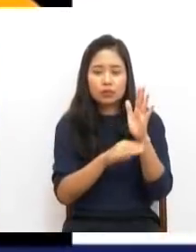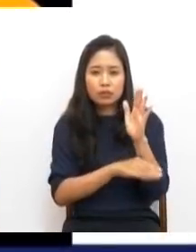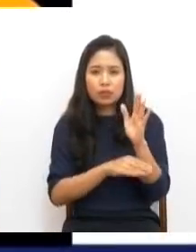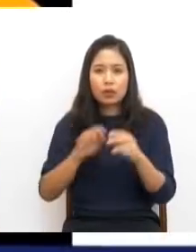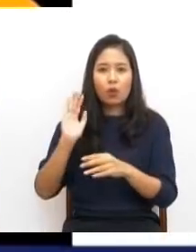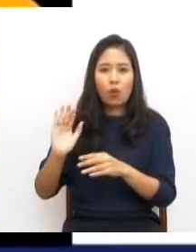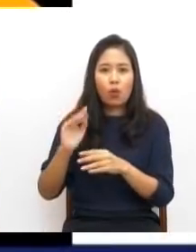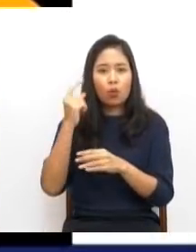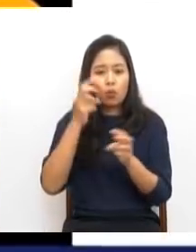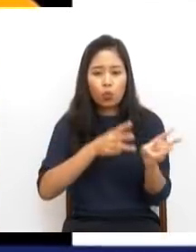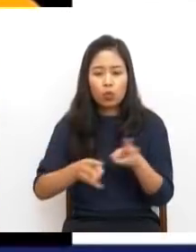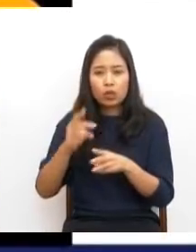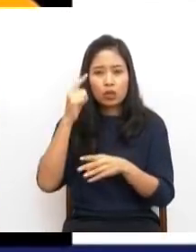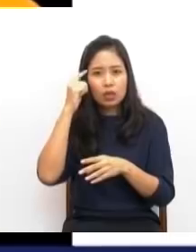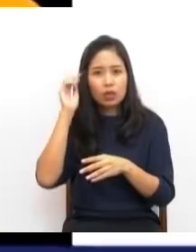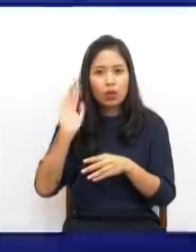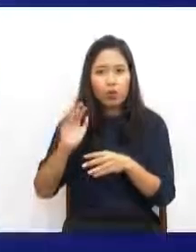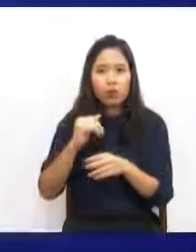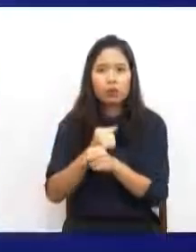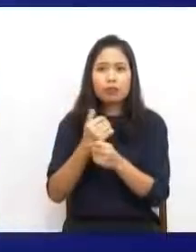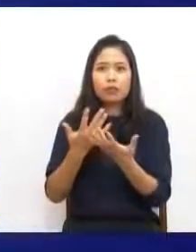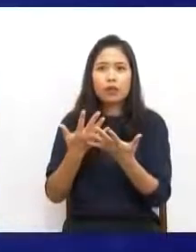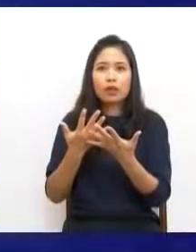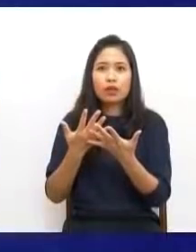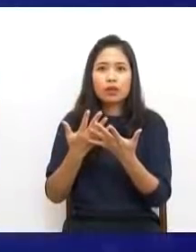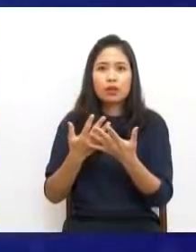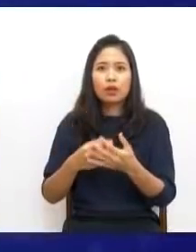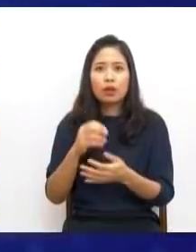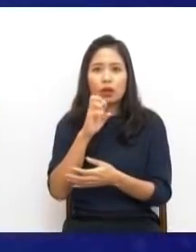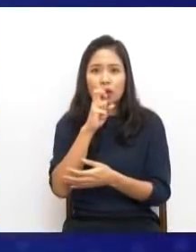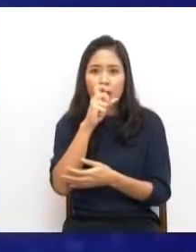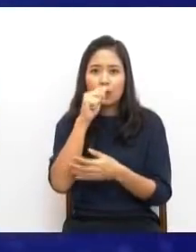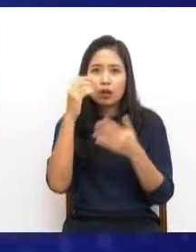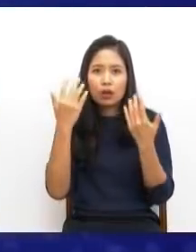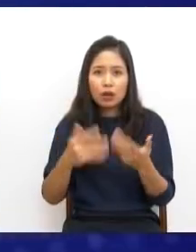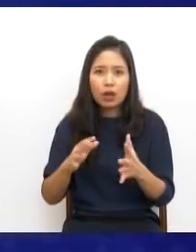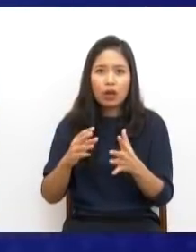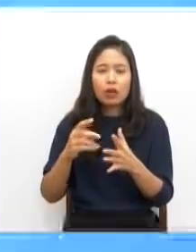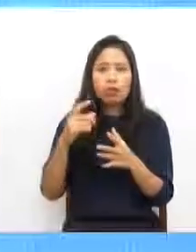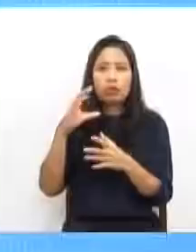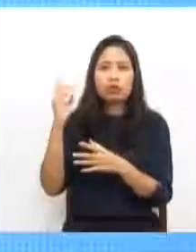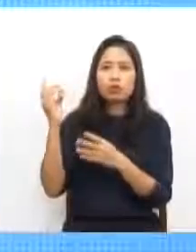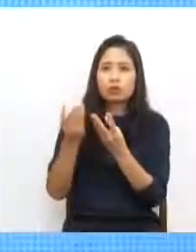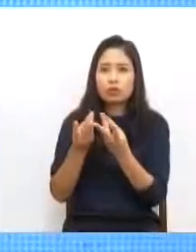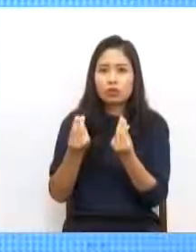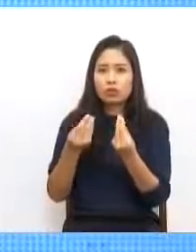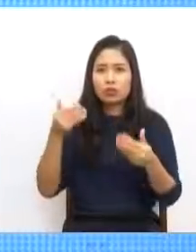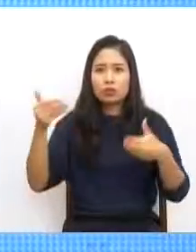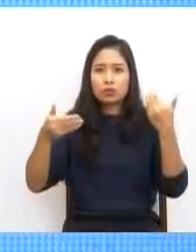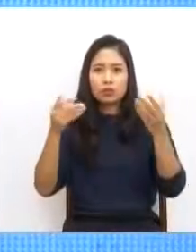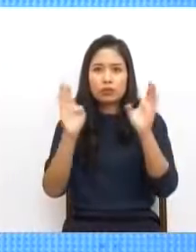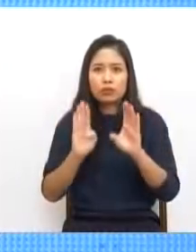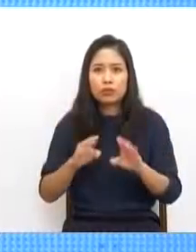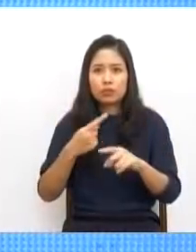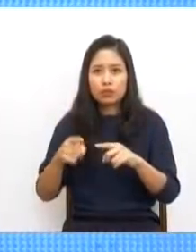หร่มันได้26แต่เราคิดปุ๊บเราได้50เพราะนั้นเห็นไหมฮะว่ากลไกเหล่านี้มันคือโคดดิ้ง มันมีกิจกรรมการเขียนโปรแกรมแบบนึงที่เรียก